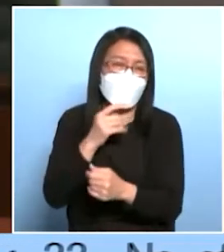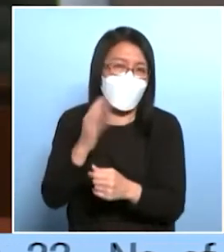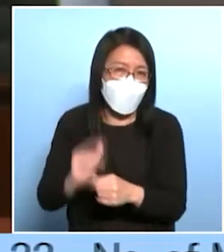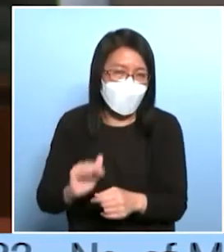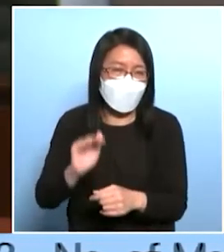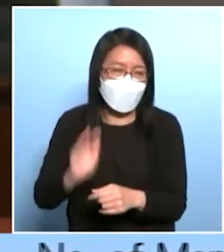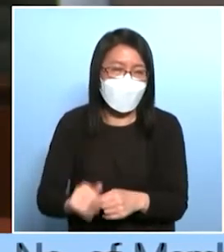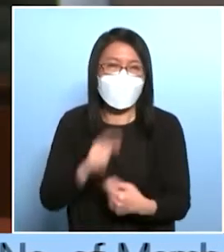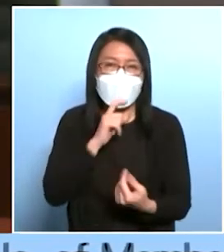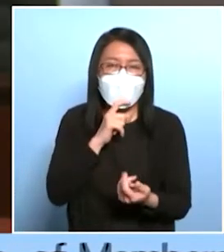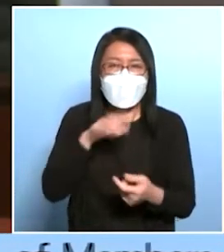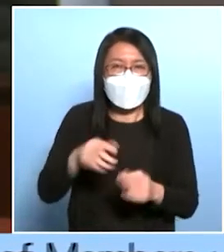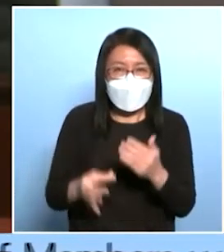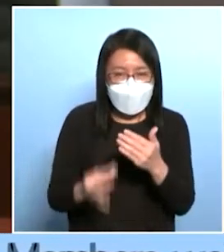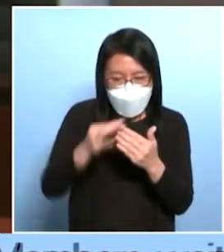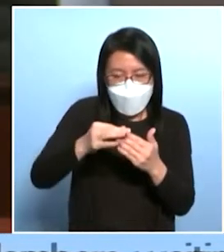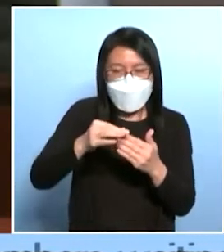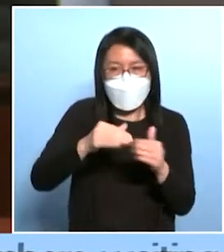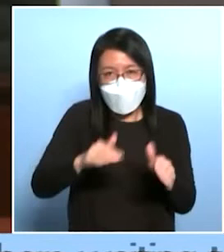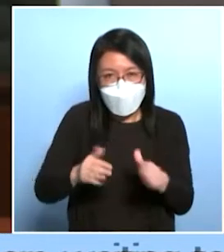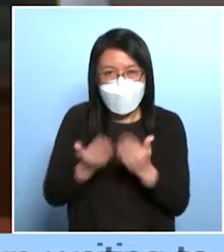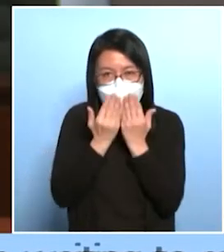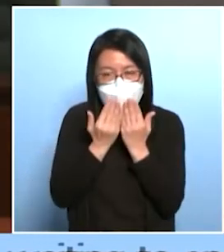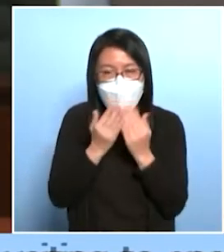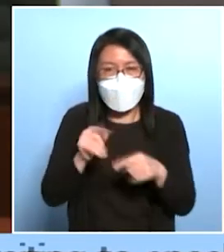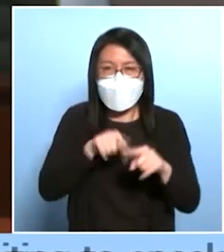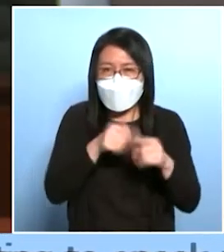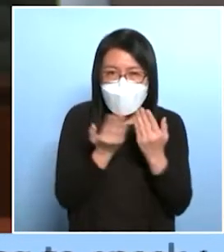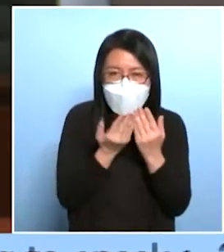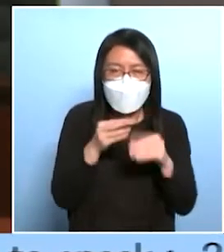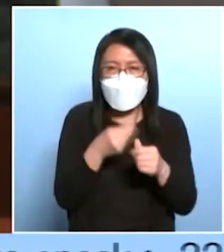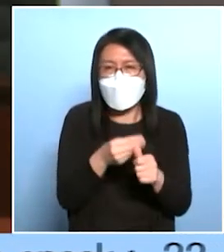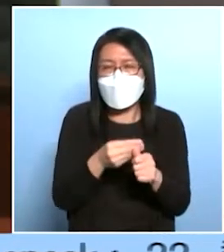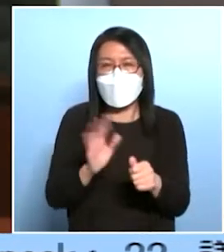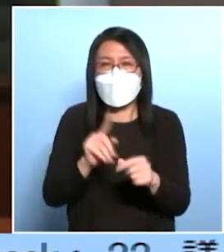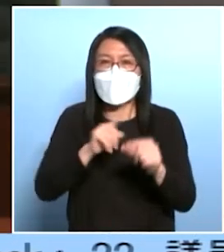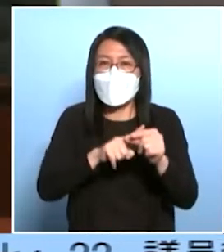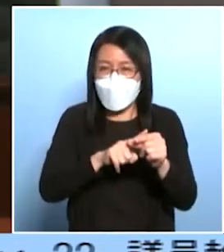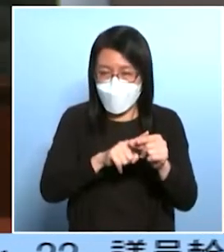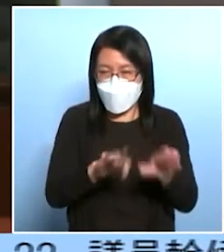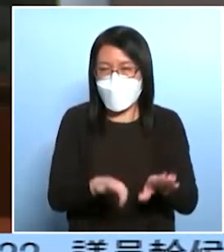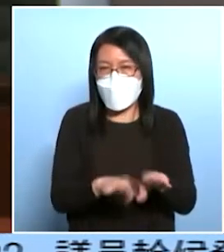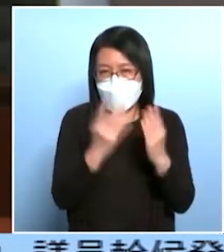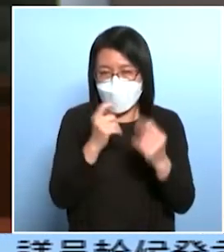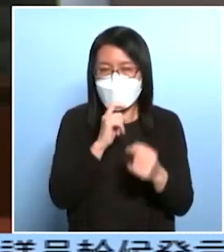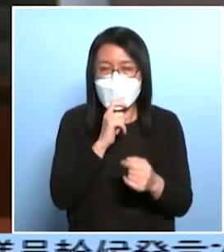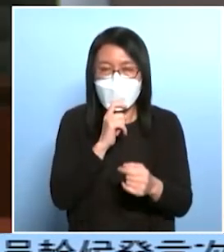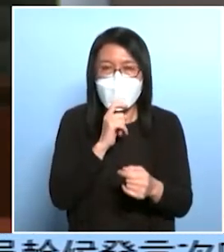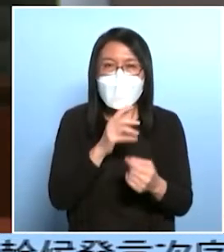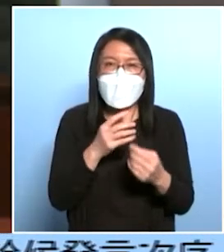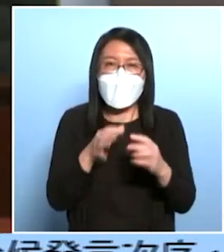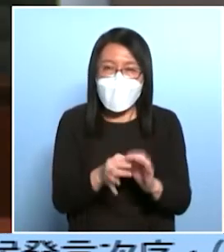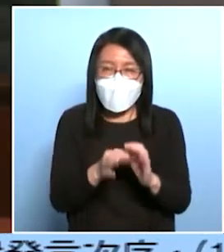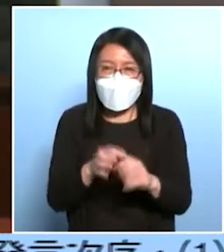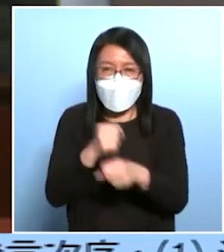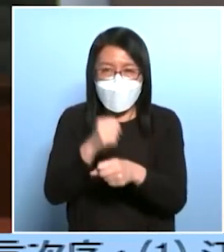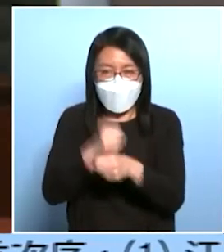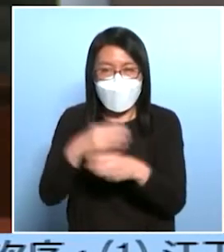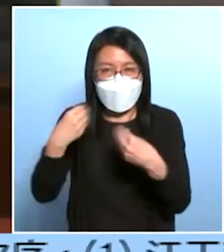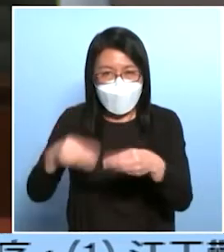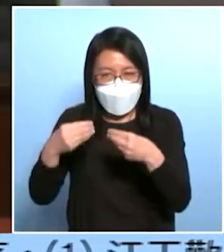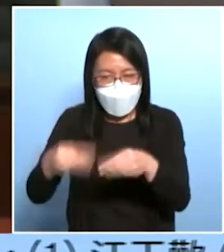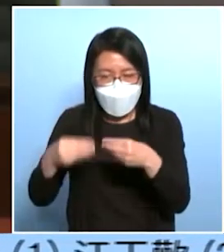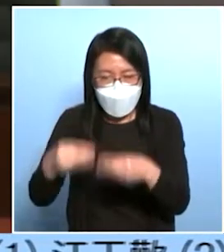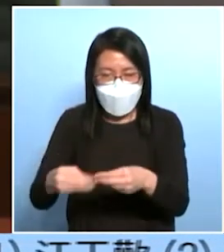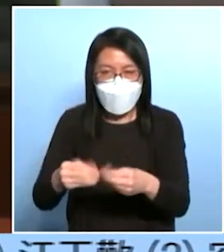型學科的升學途徑，不單止是大專的訓練，而是由中學開始已經有相關的職業專科的教育，令到他